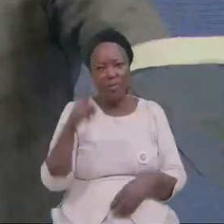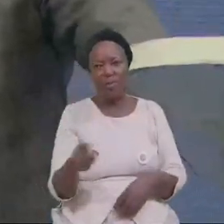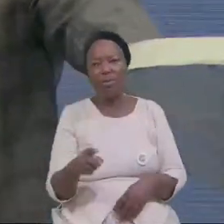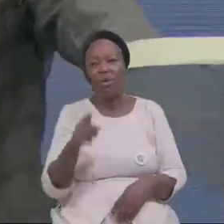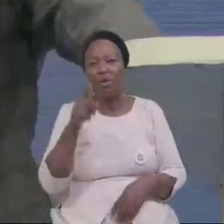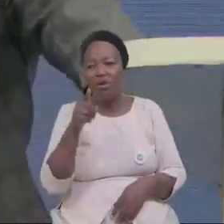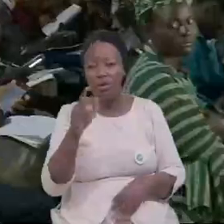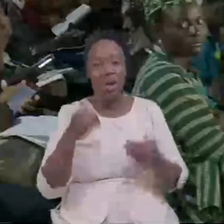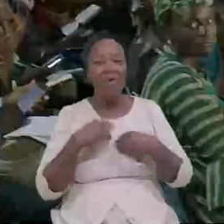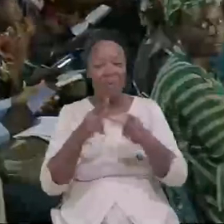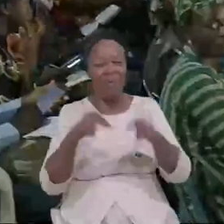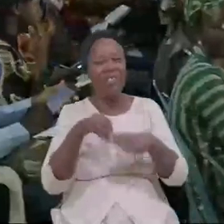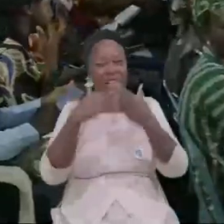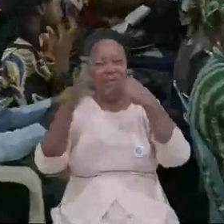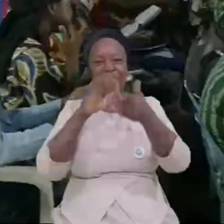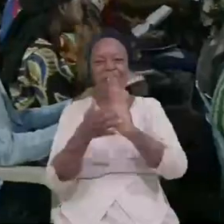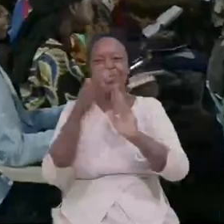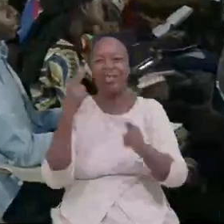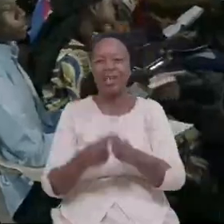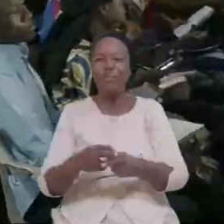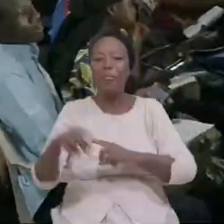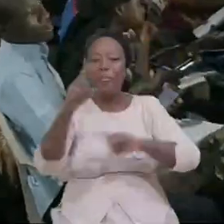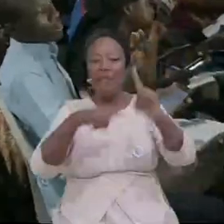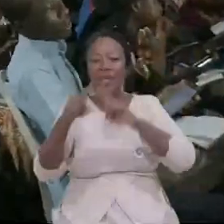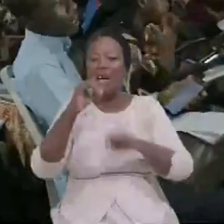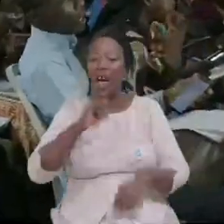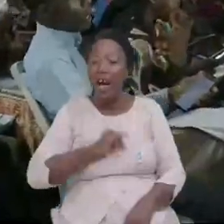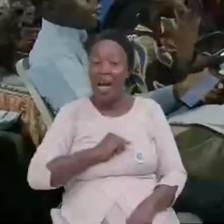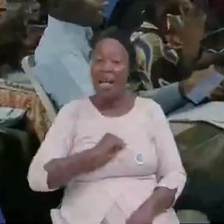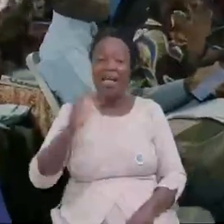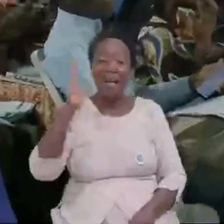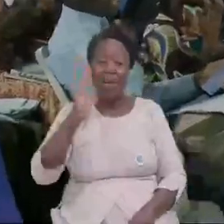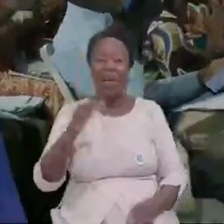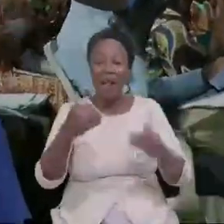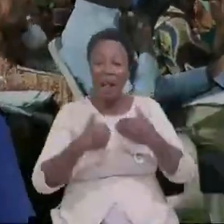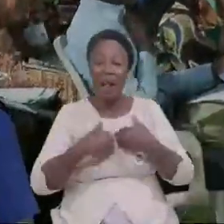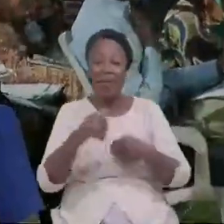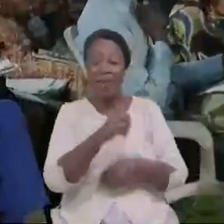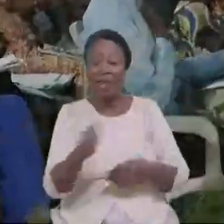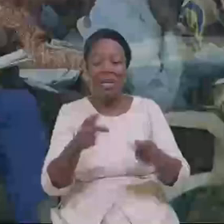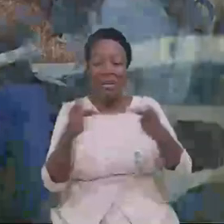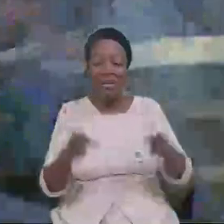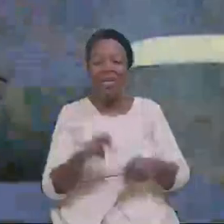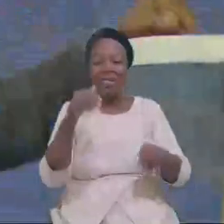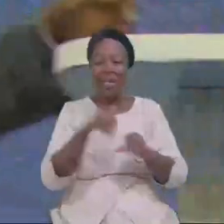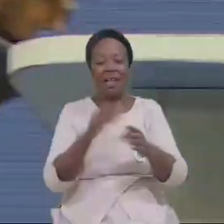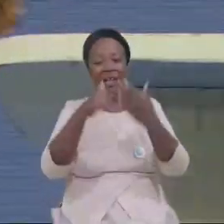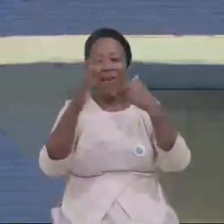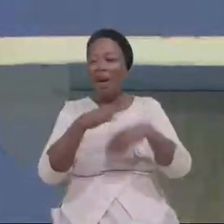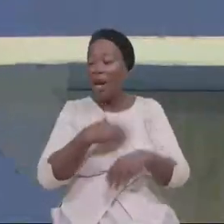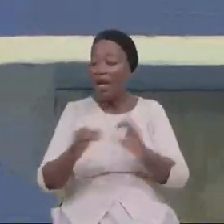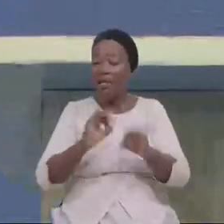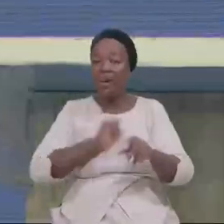tu as une place au ciel. J'aurai une place au ciel. Et si je m'en vais et je vous prépare